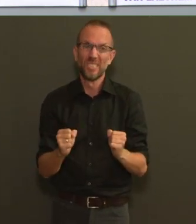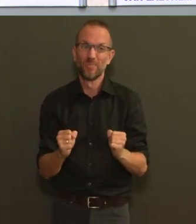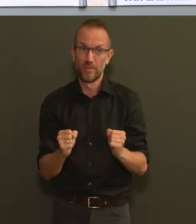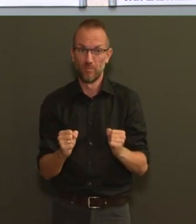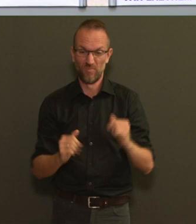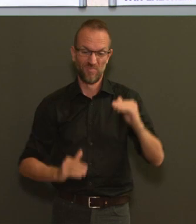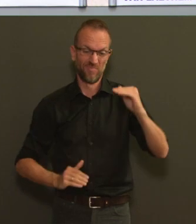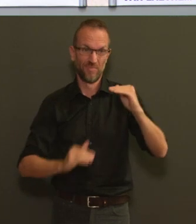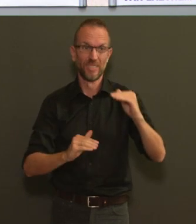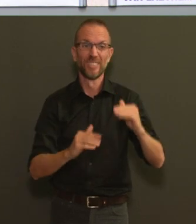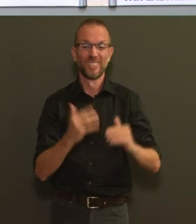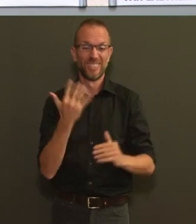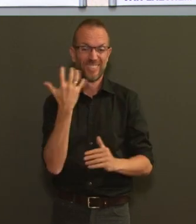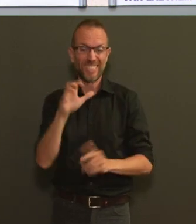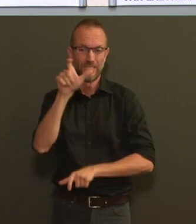mois.